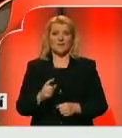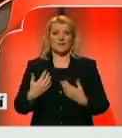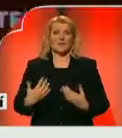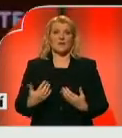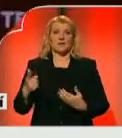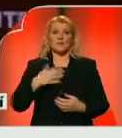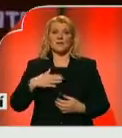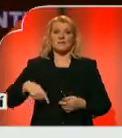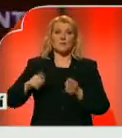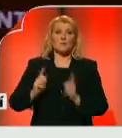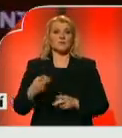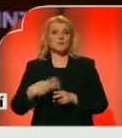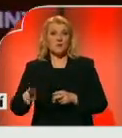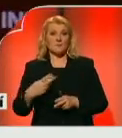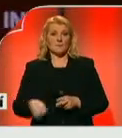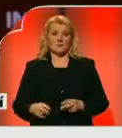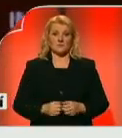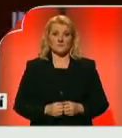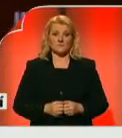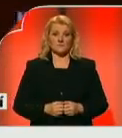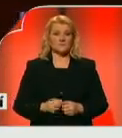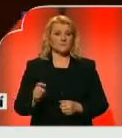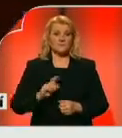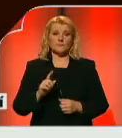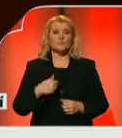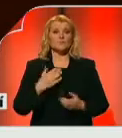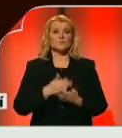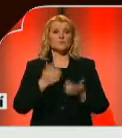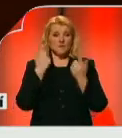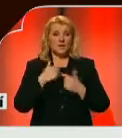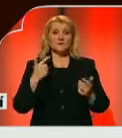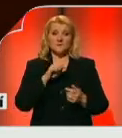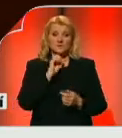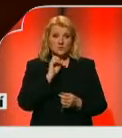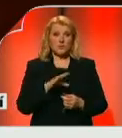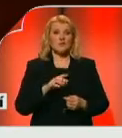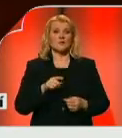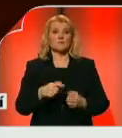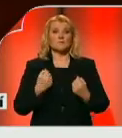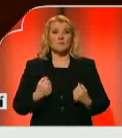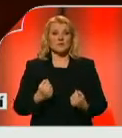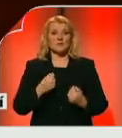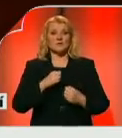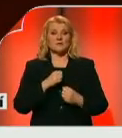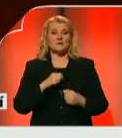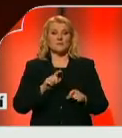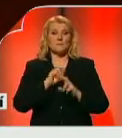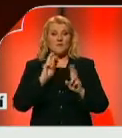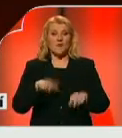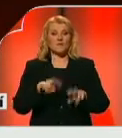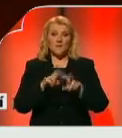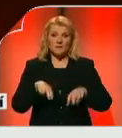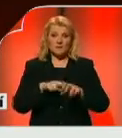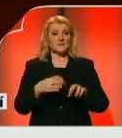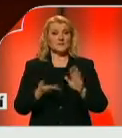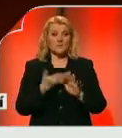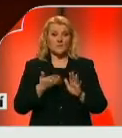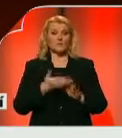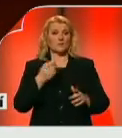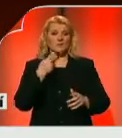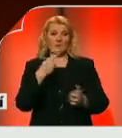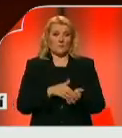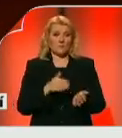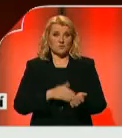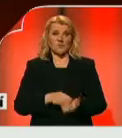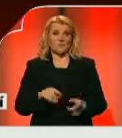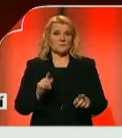stávající zase ministrině vaše položkách. Chyby. Já jsem jasně řekl, že to zákonné zmocnění právní analýzy ukazovaly, že není potřeba vzhledem k tomu, že 20 let